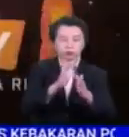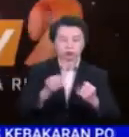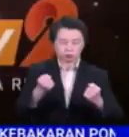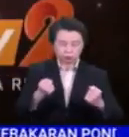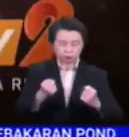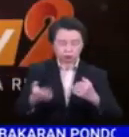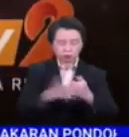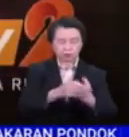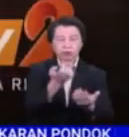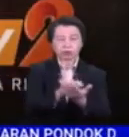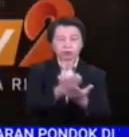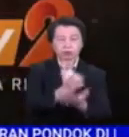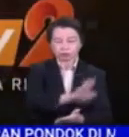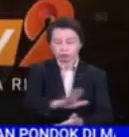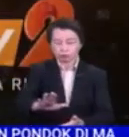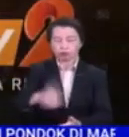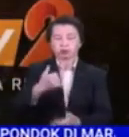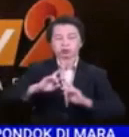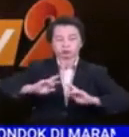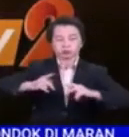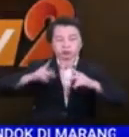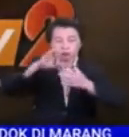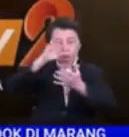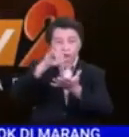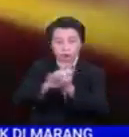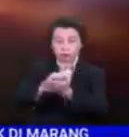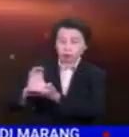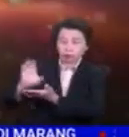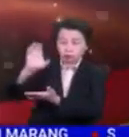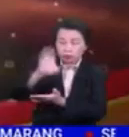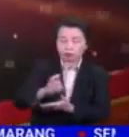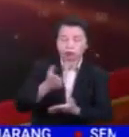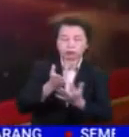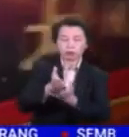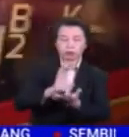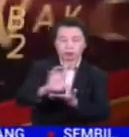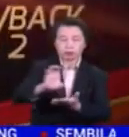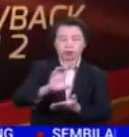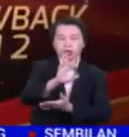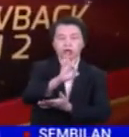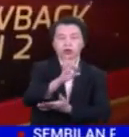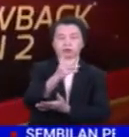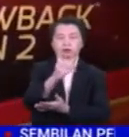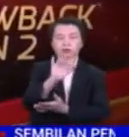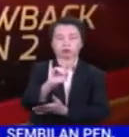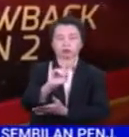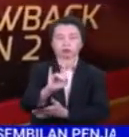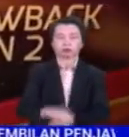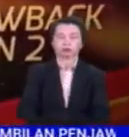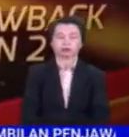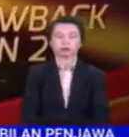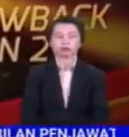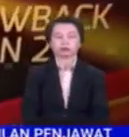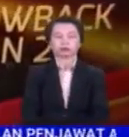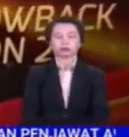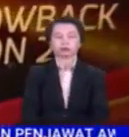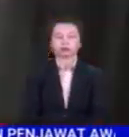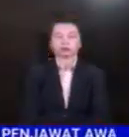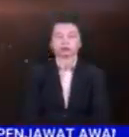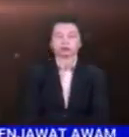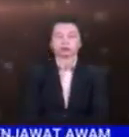menstabilkan kembali ekonomi diatur meningkatkan keyakinan pelapor melalui Pelabuhan langsung asing nah di